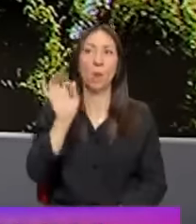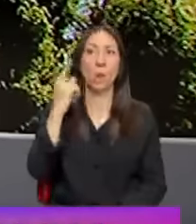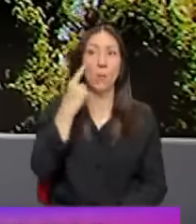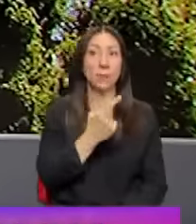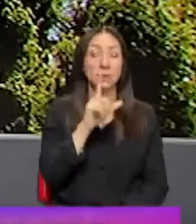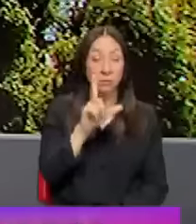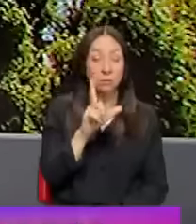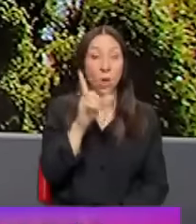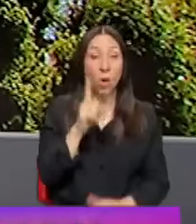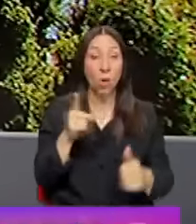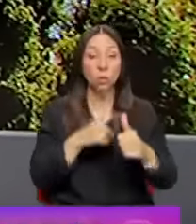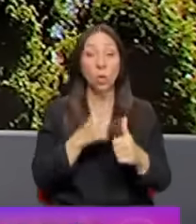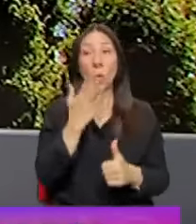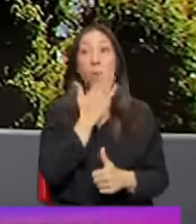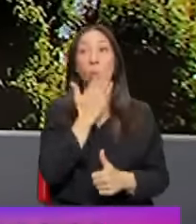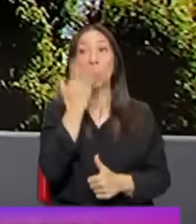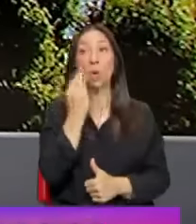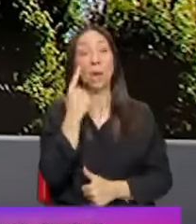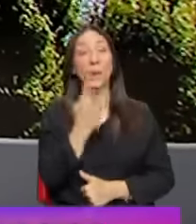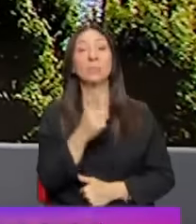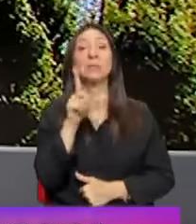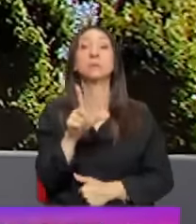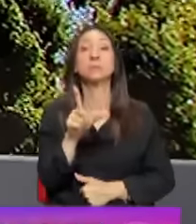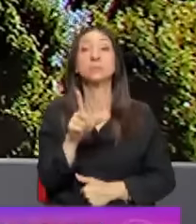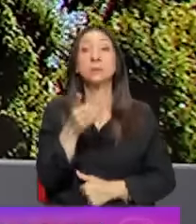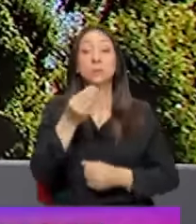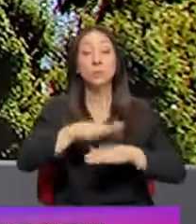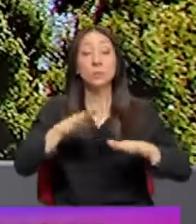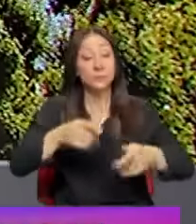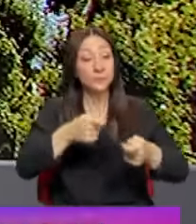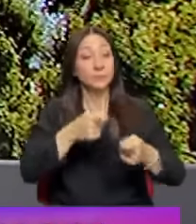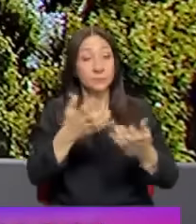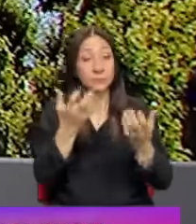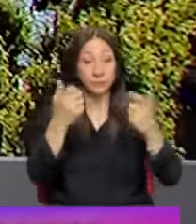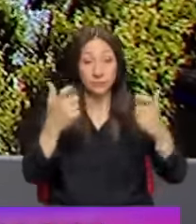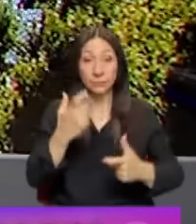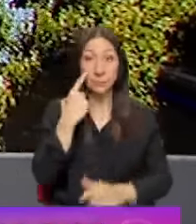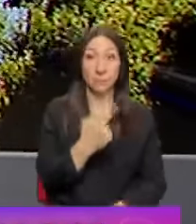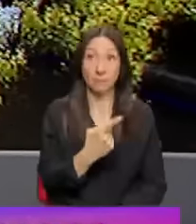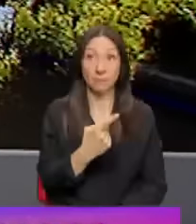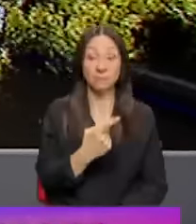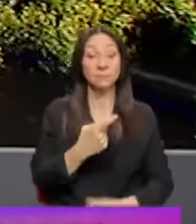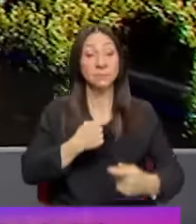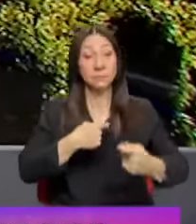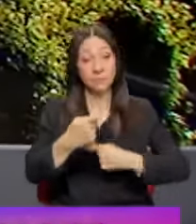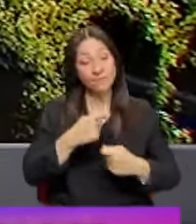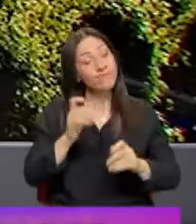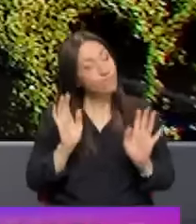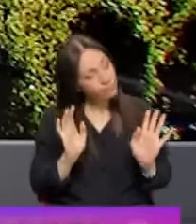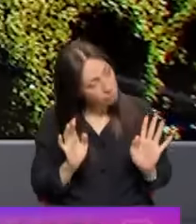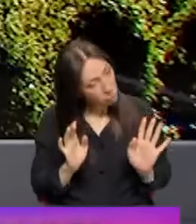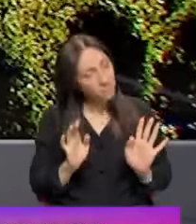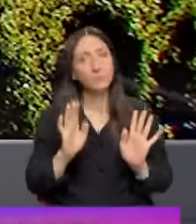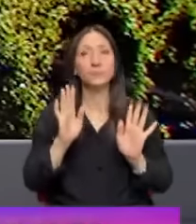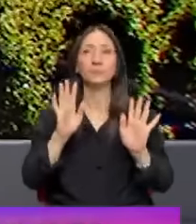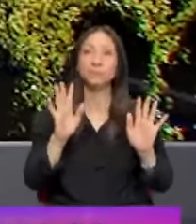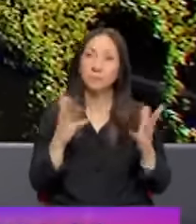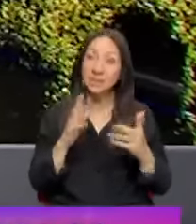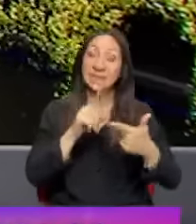ben. Önce okul olarak bakar. Yani çocukların eğitim aldığı yer olarak bakar. Ticaridir. Evet,